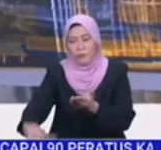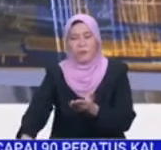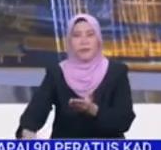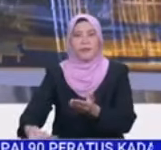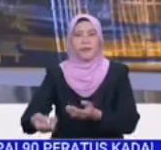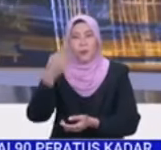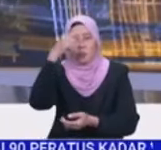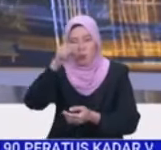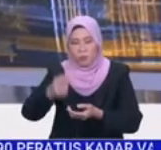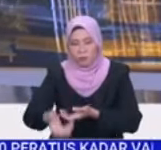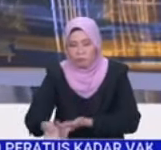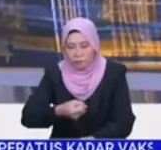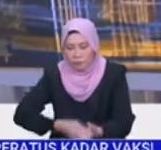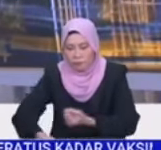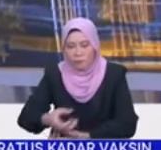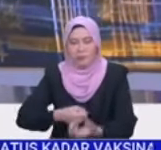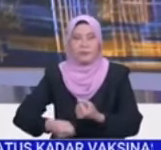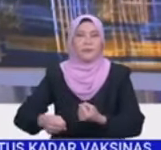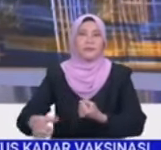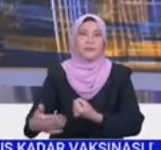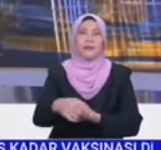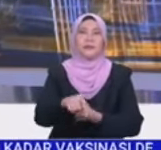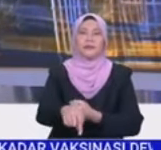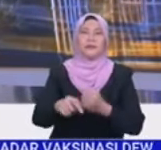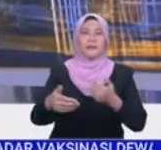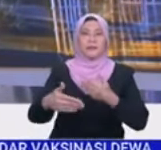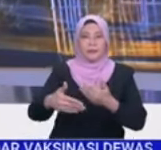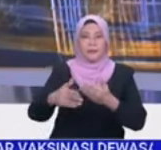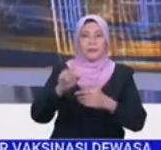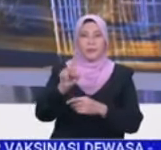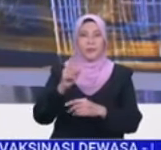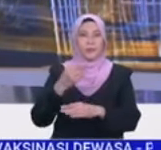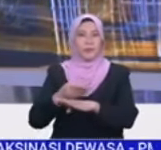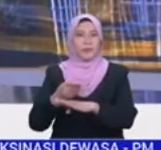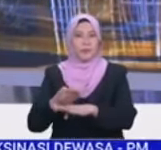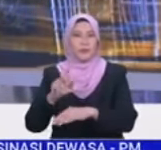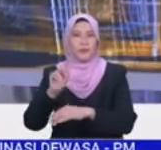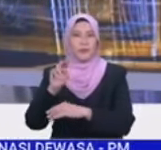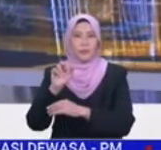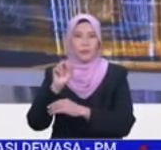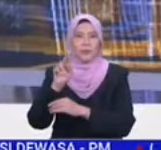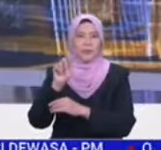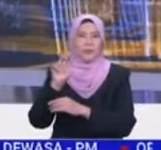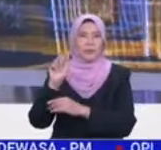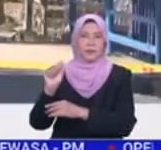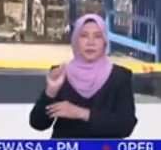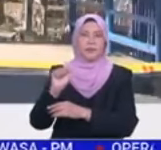jaring kira-kira satu batu nautika dari pangkalan jeti Kampung Kuala Lukut.